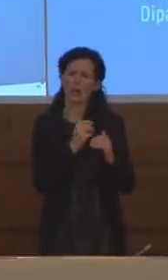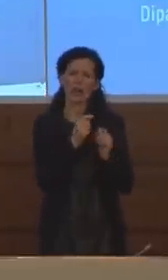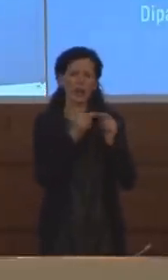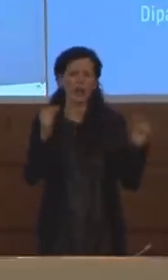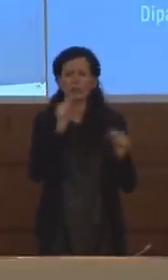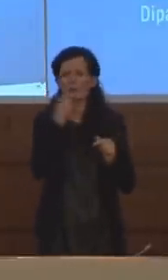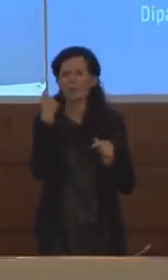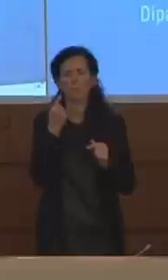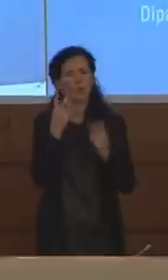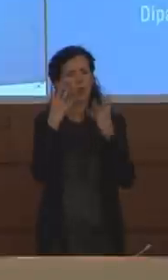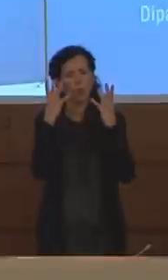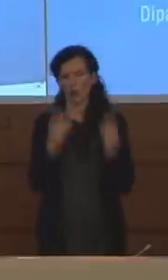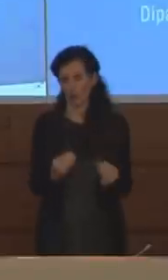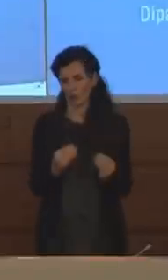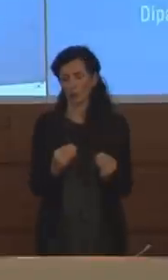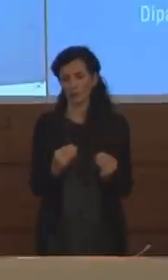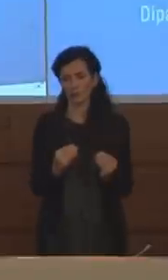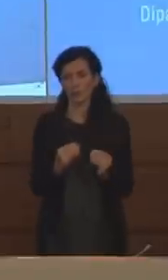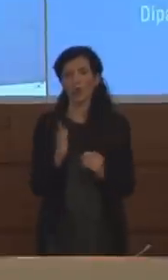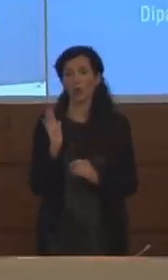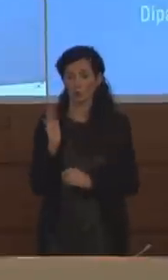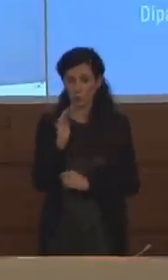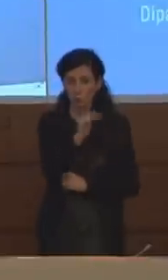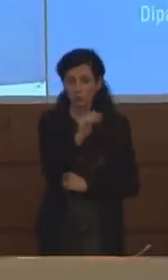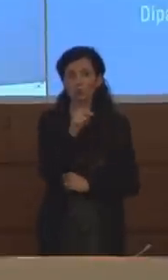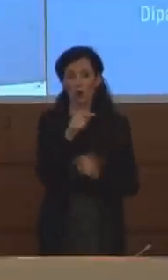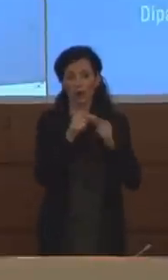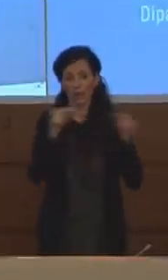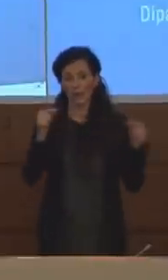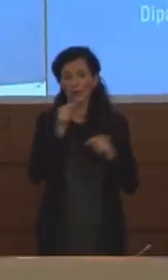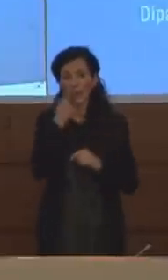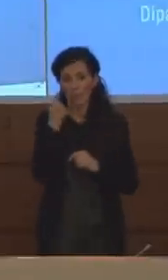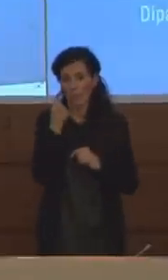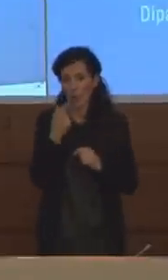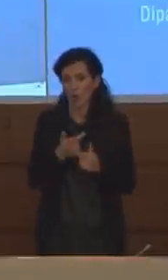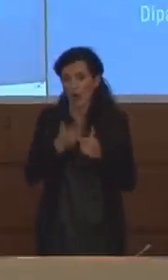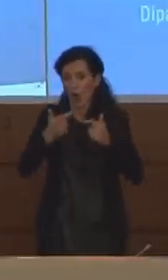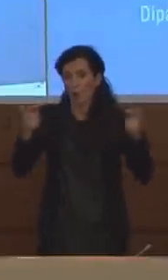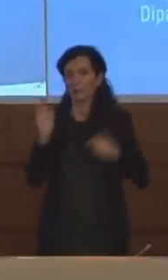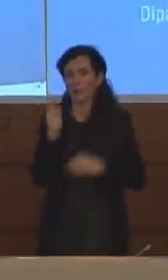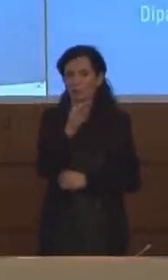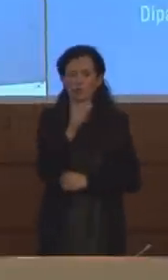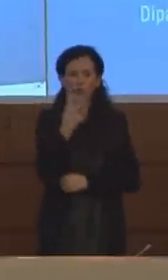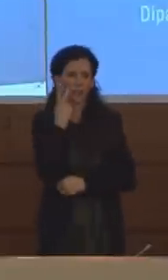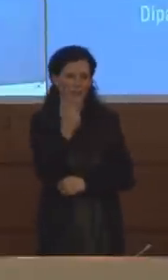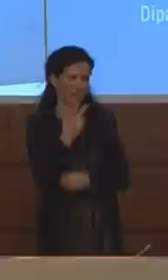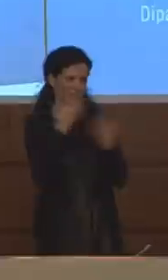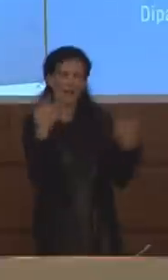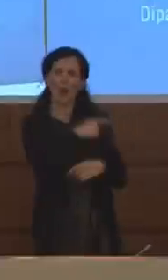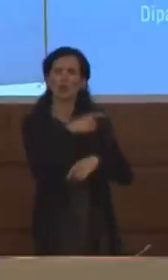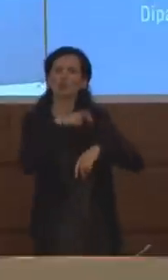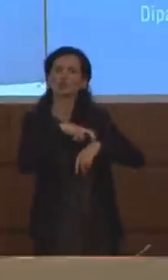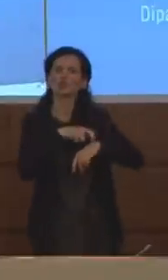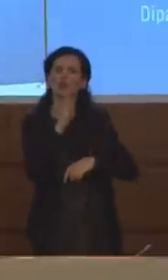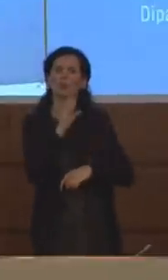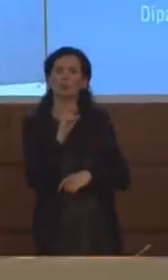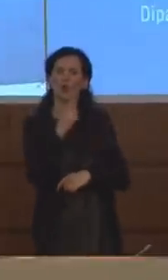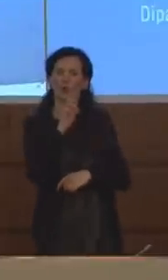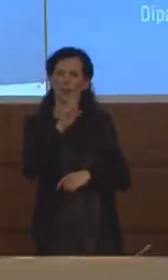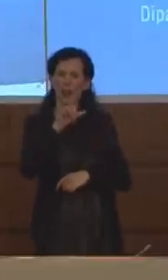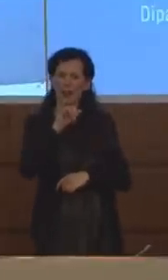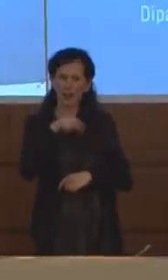sta crescendo giorno dopo giorno sostanzialmente borrelli mostra dei dati dove oggi mi pare fossero